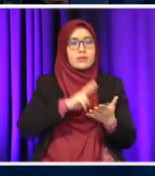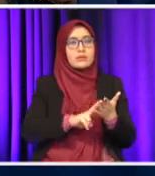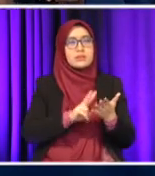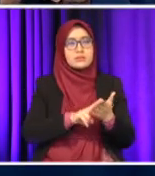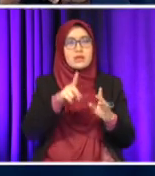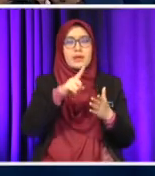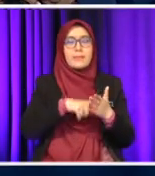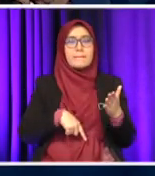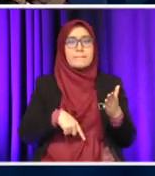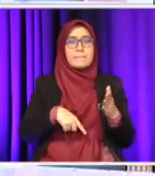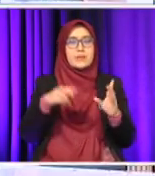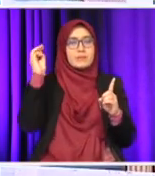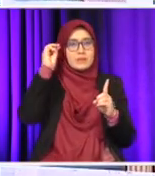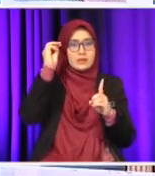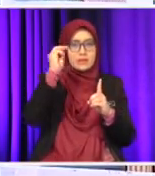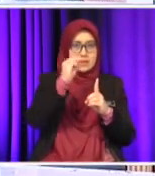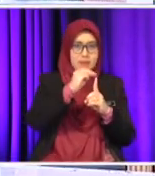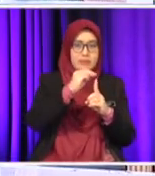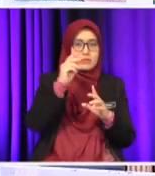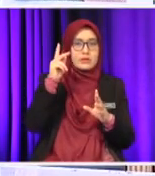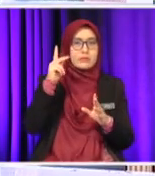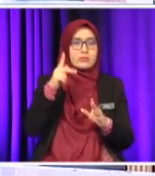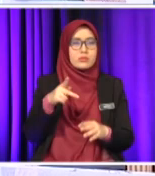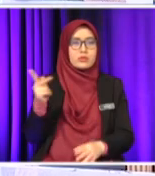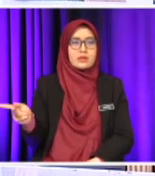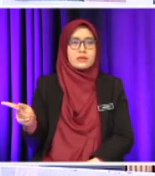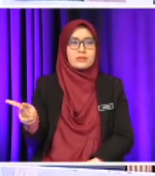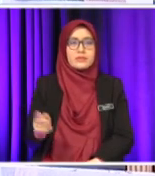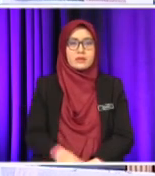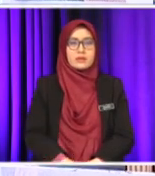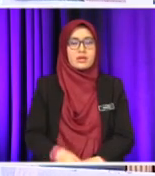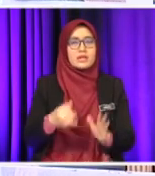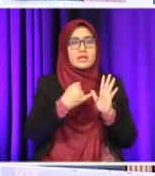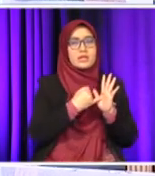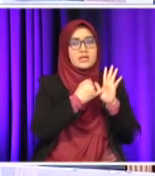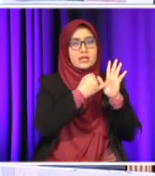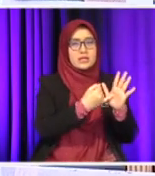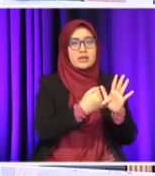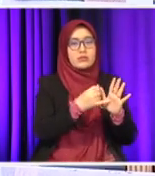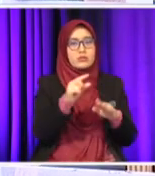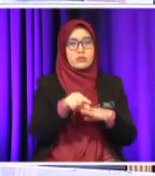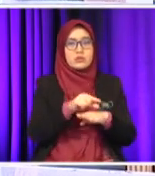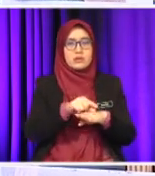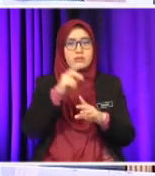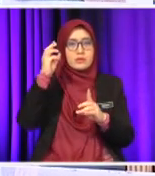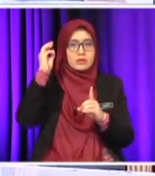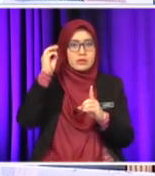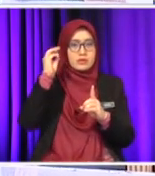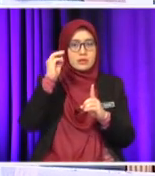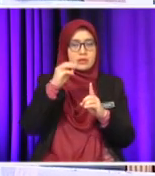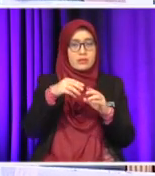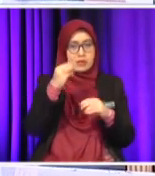di sini ada yang mengatakan iklan menggunakan maklumat roda yang terperinci dan lengkap untuk